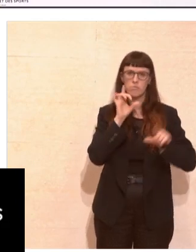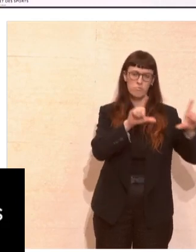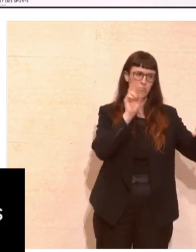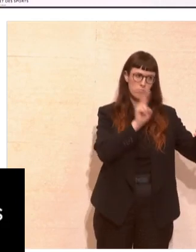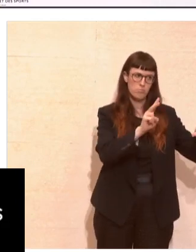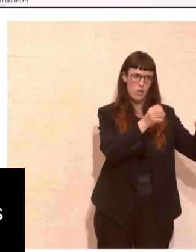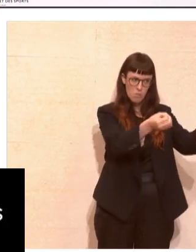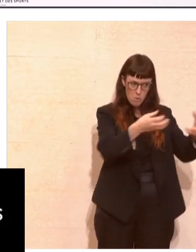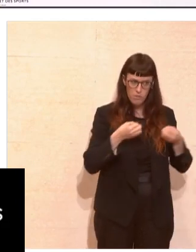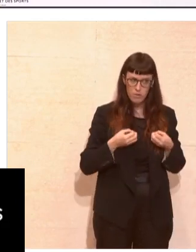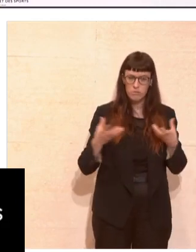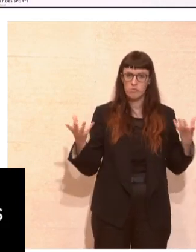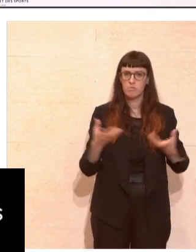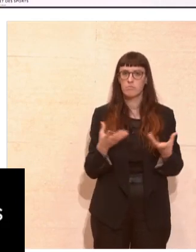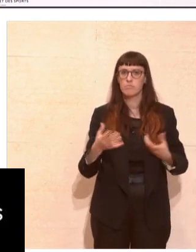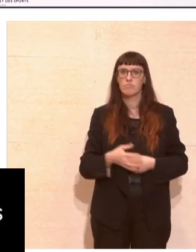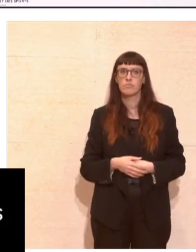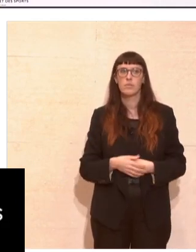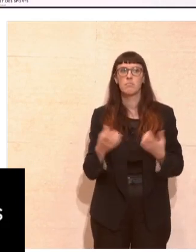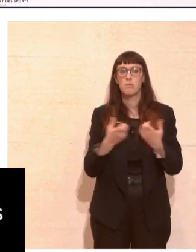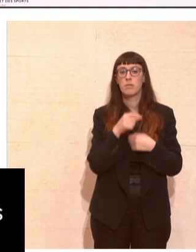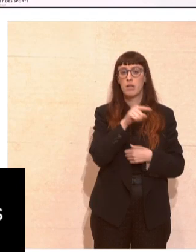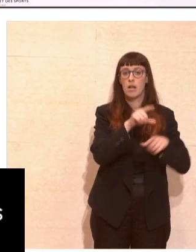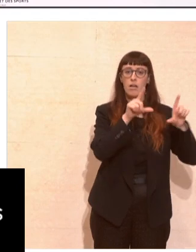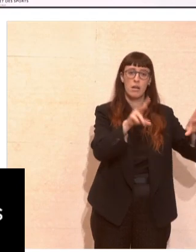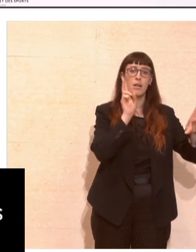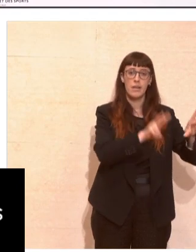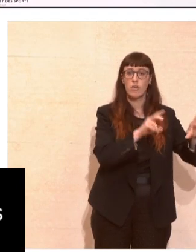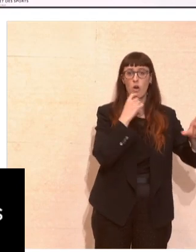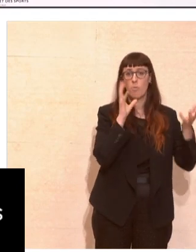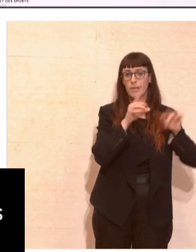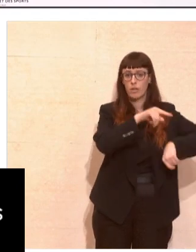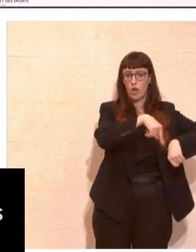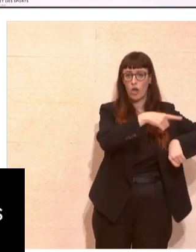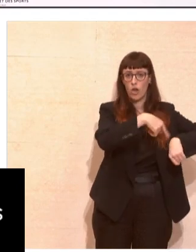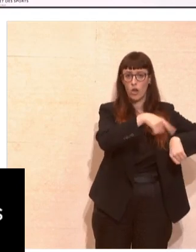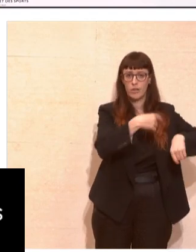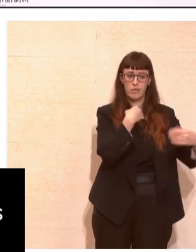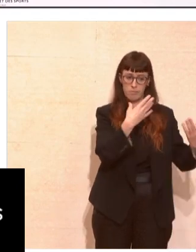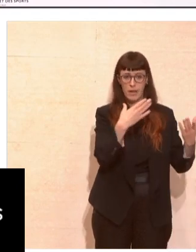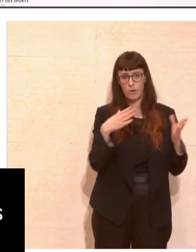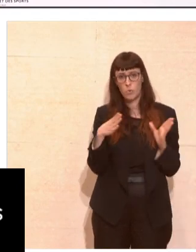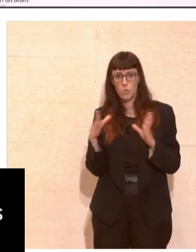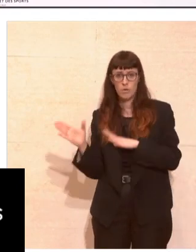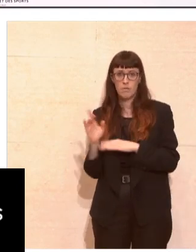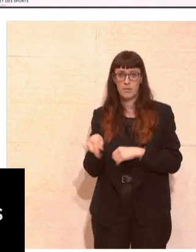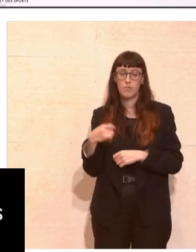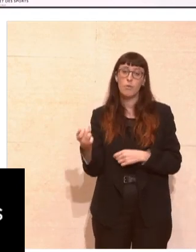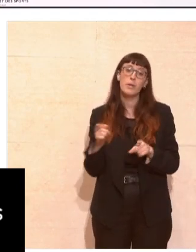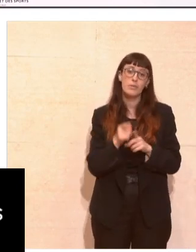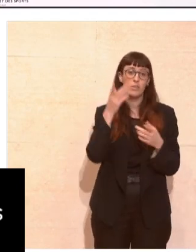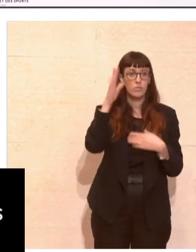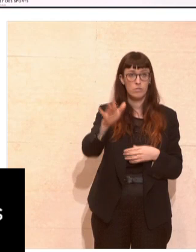prend du temps à faire quelque chose, eh bien, on va décaler l'heure de sommeil puisqu'on va passer plus de temps éveillé. Mais il n'y a pas que le fait de prendre du temps, il y a